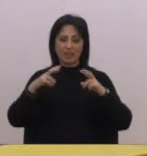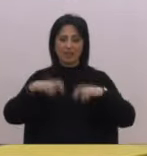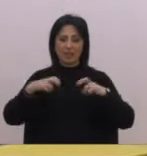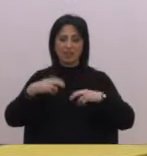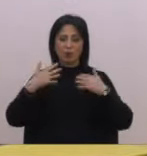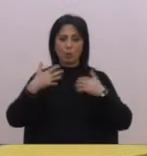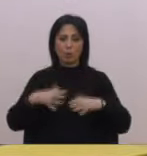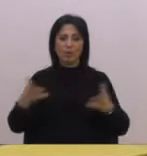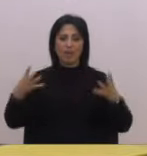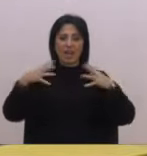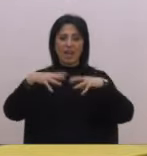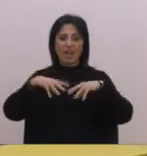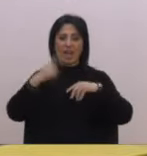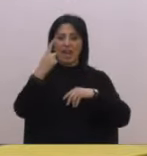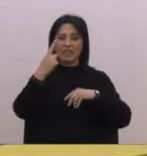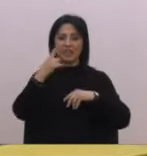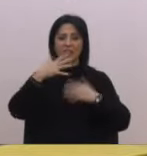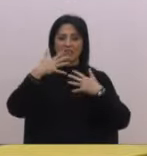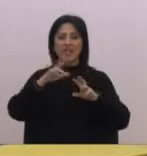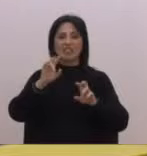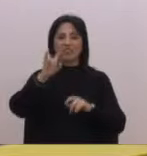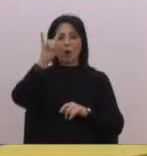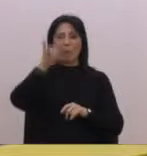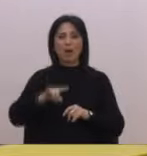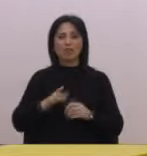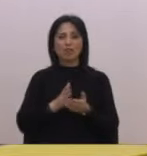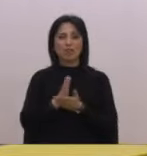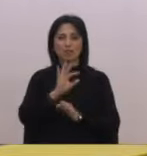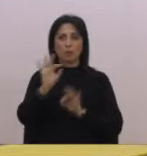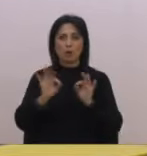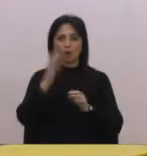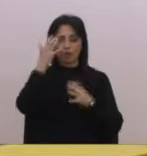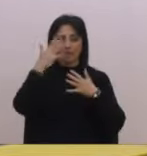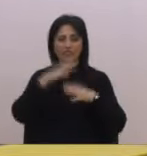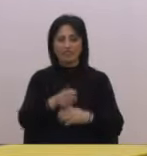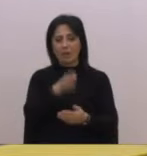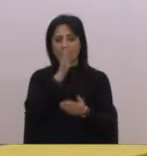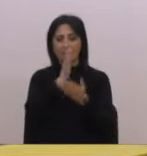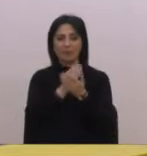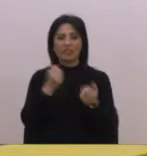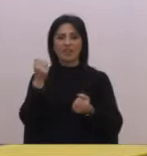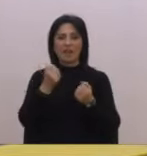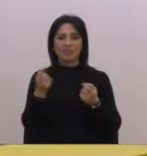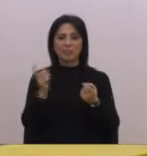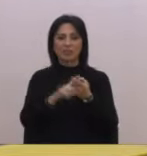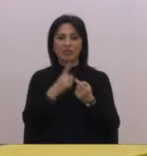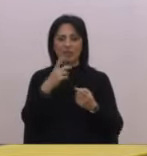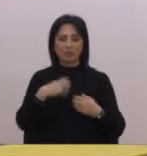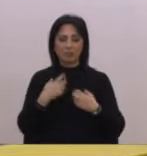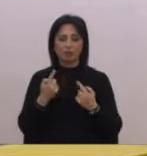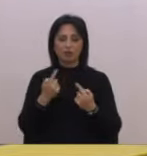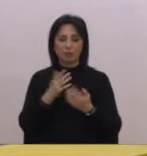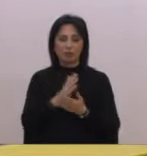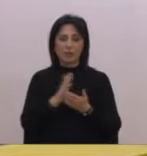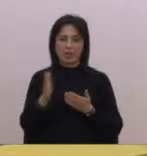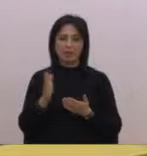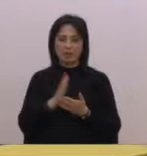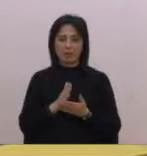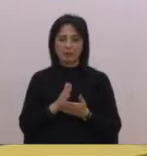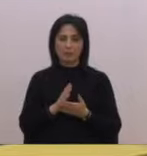საზღვაო ფანჯრის პროექტი. შავზღვაზე პირდაპირ სატრანსპორტო კავშირი ერთ-ერთი მნიშვნელოვანი ნაწილია